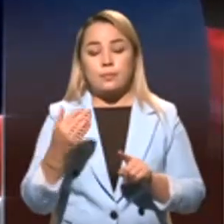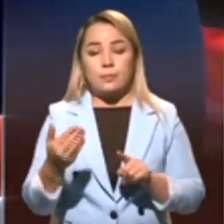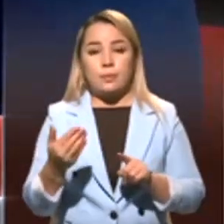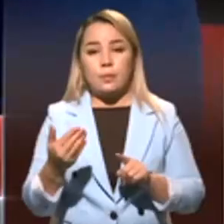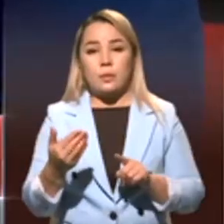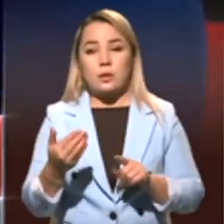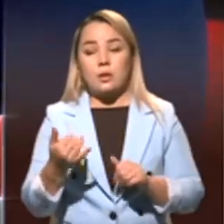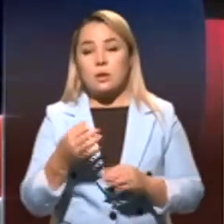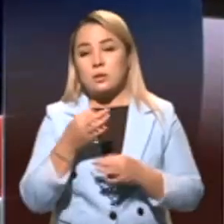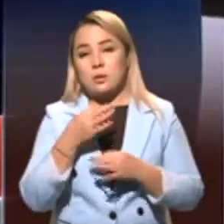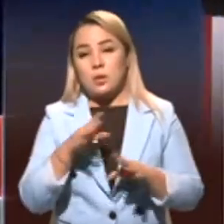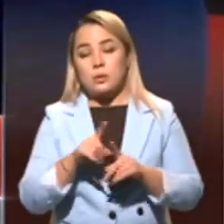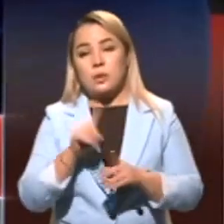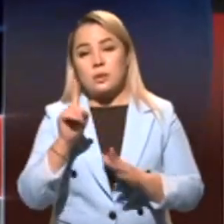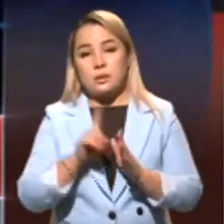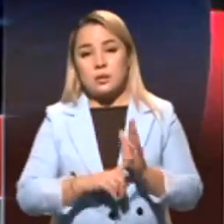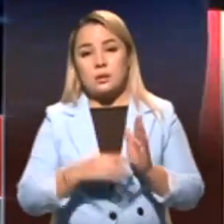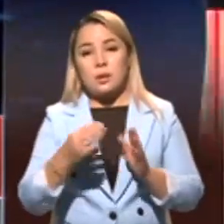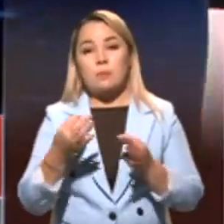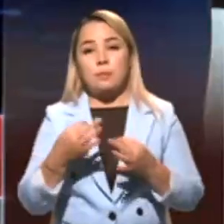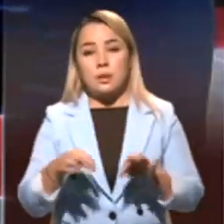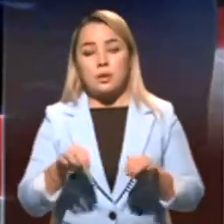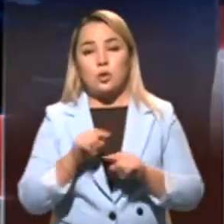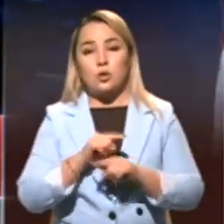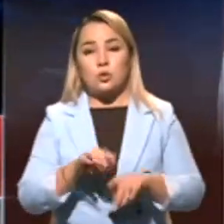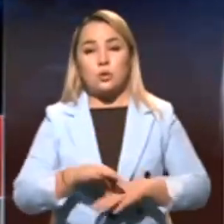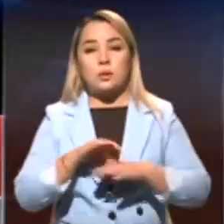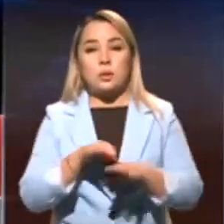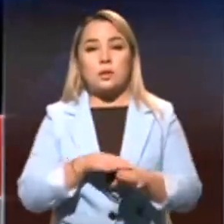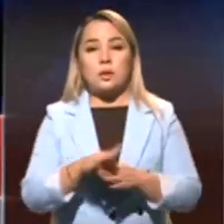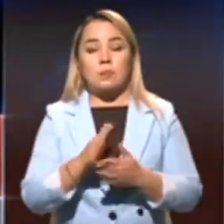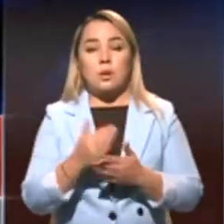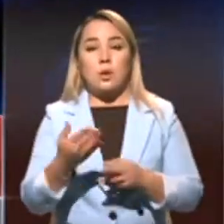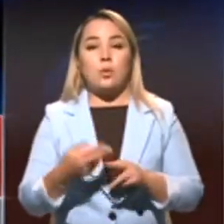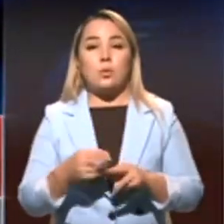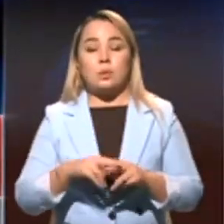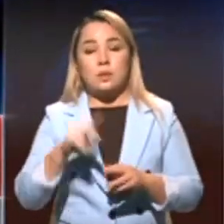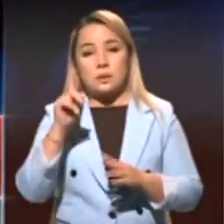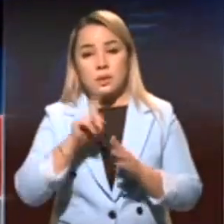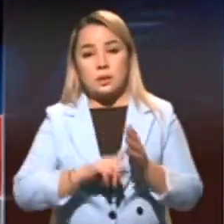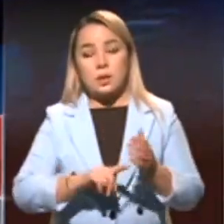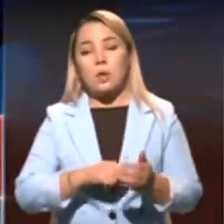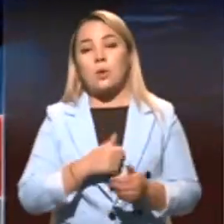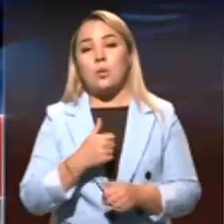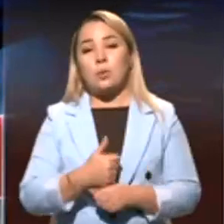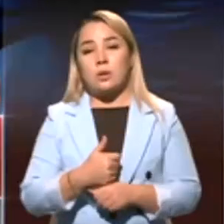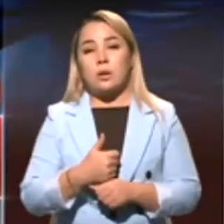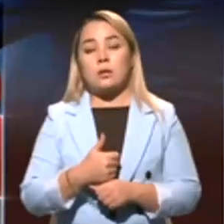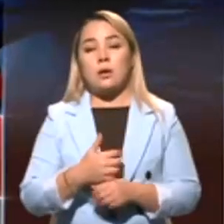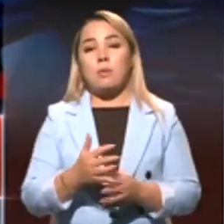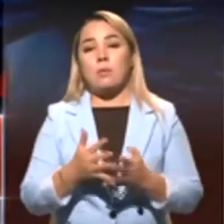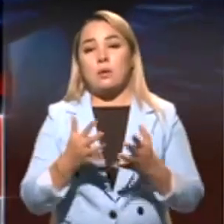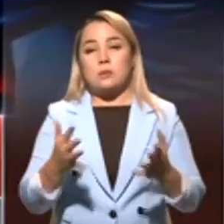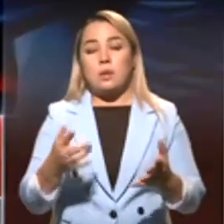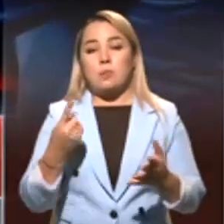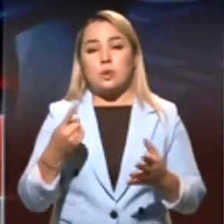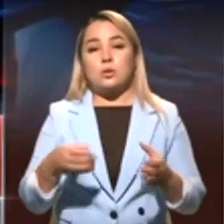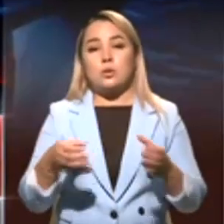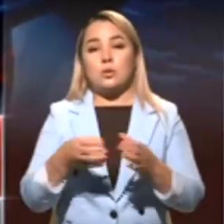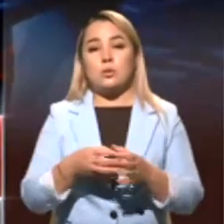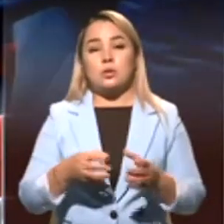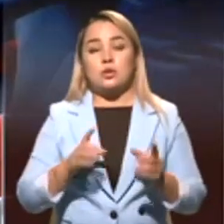Осының енді кез келген дін бейбітшілік көндейді. Сол осы дін өкілдерінің басын бір ортаға